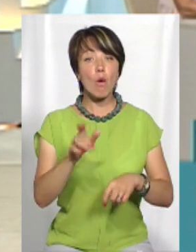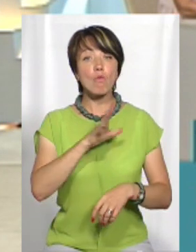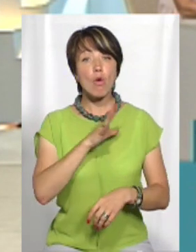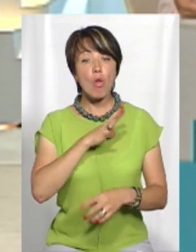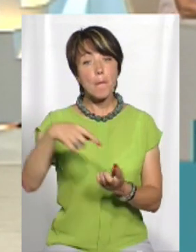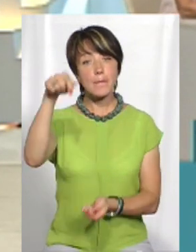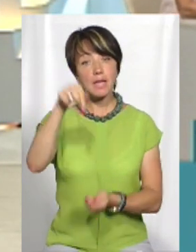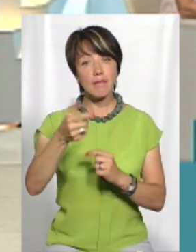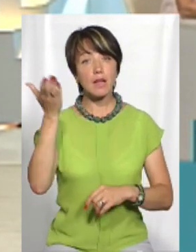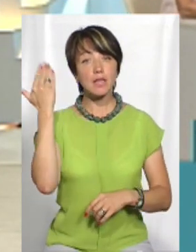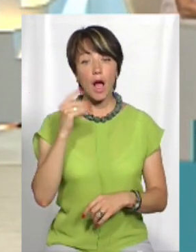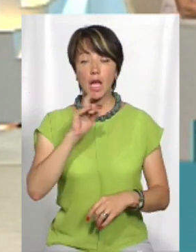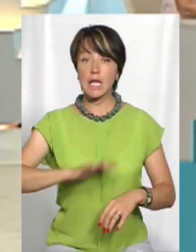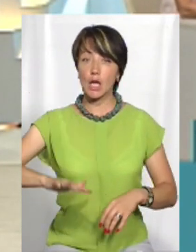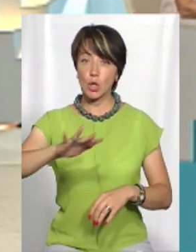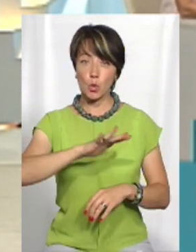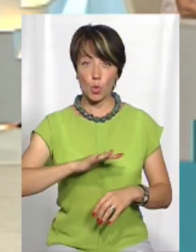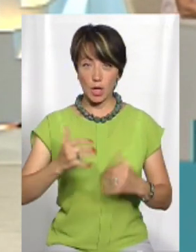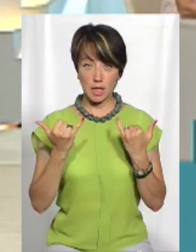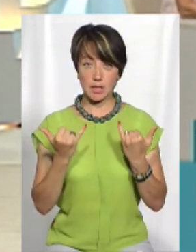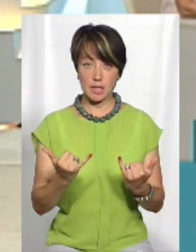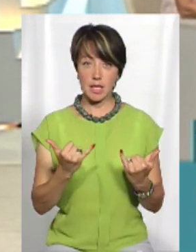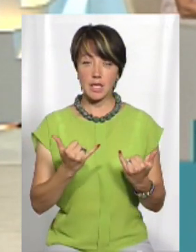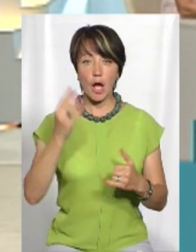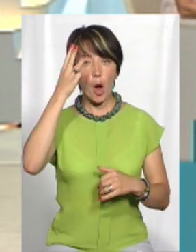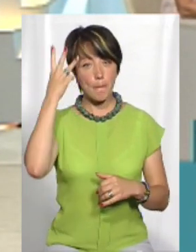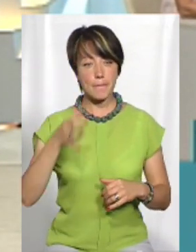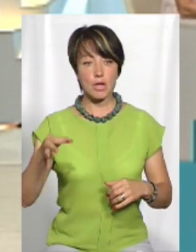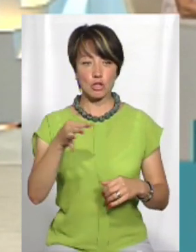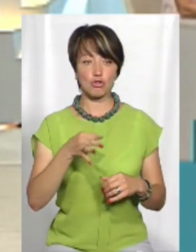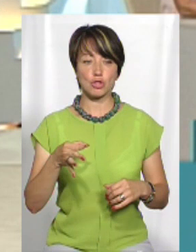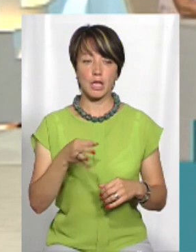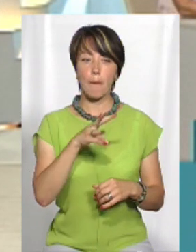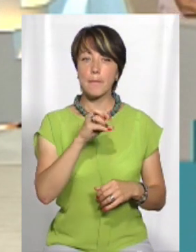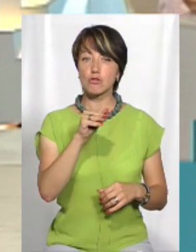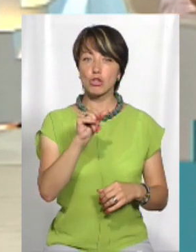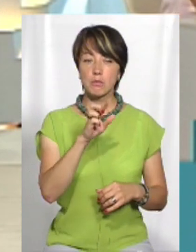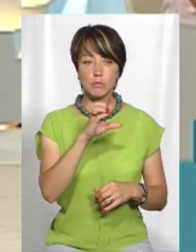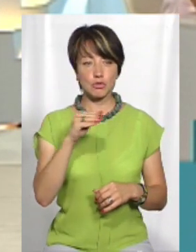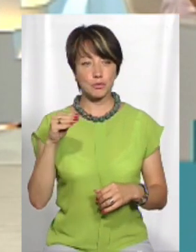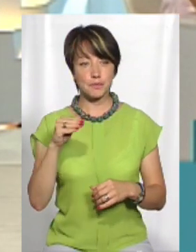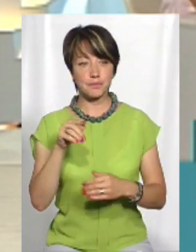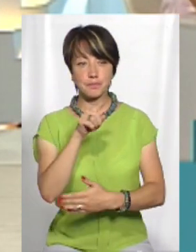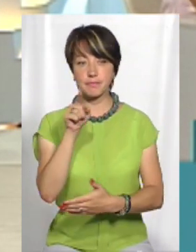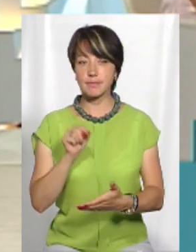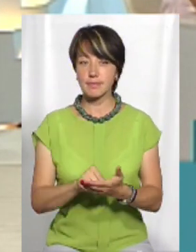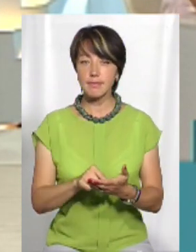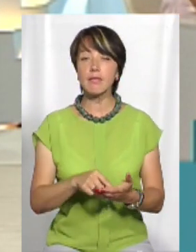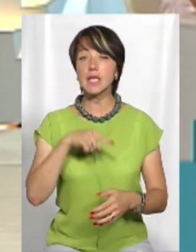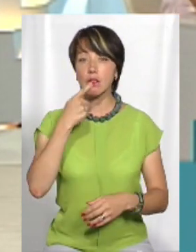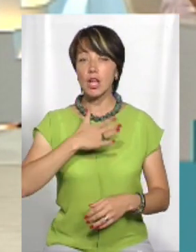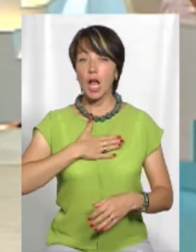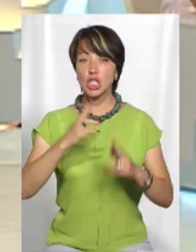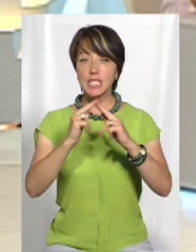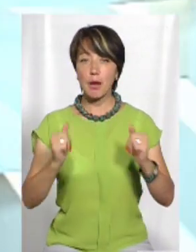було притаманно у ті часи і для території, де нині знаходиться Хмельниччина і от Меджибіж, зокрема. Ну, я вам скажу, що Меджибіжський замок